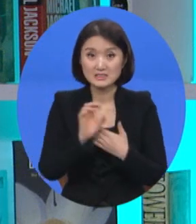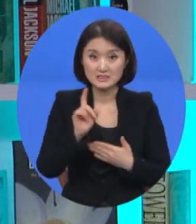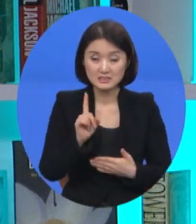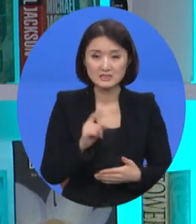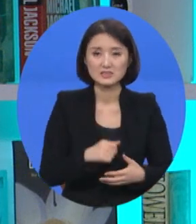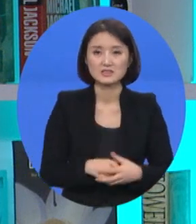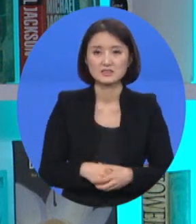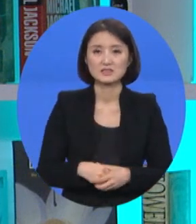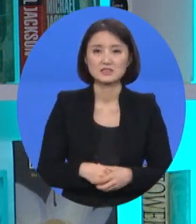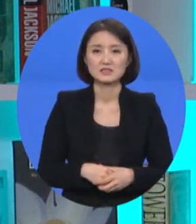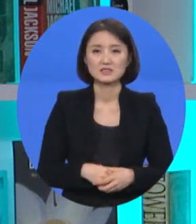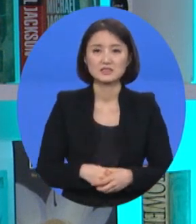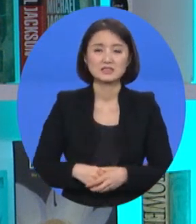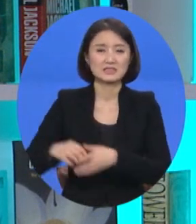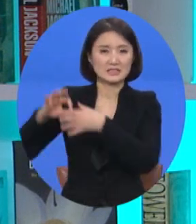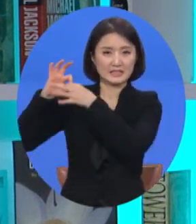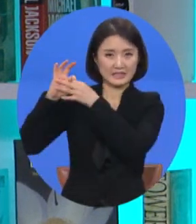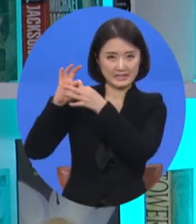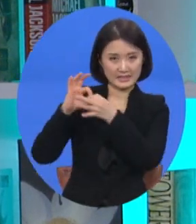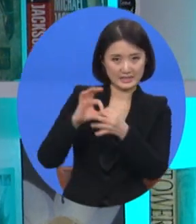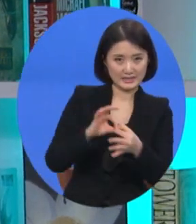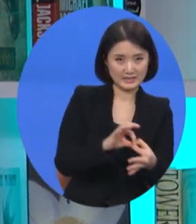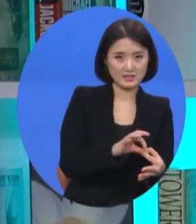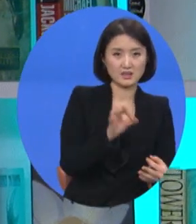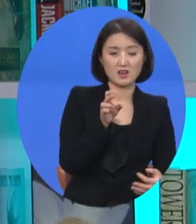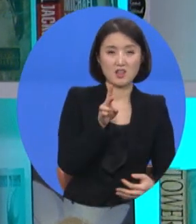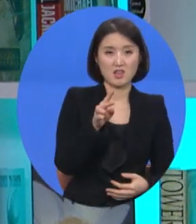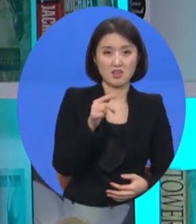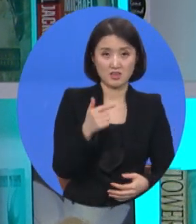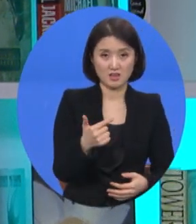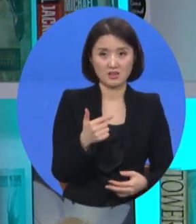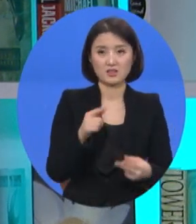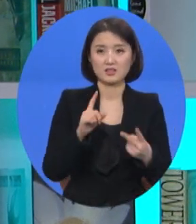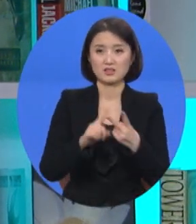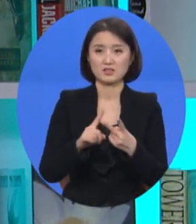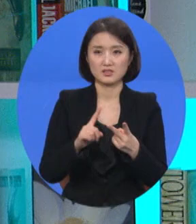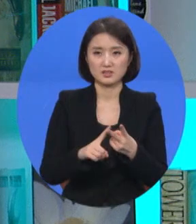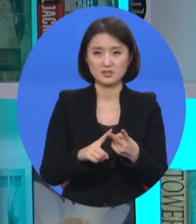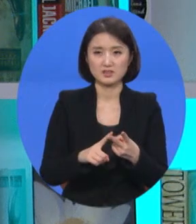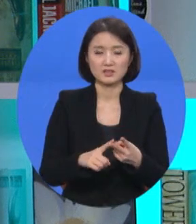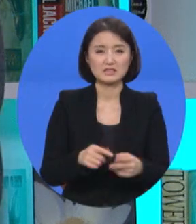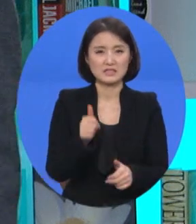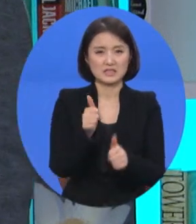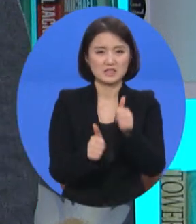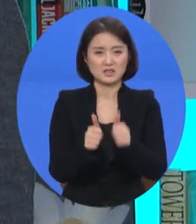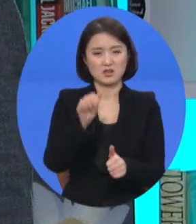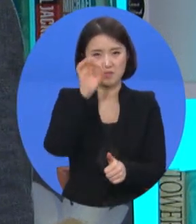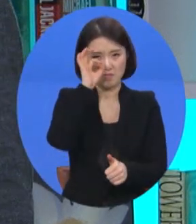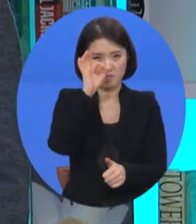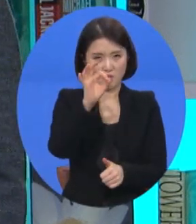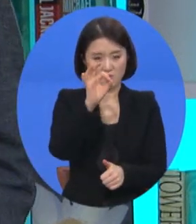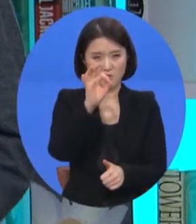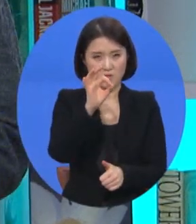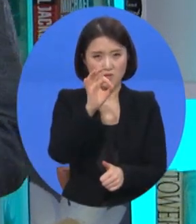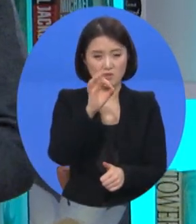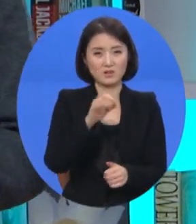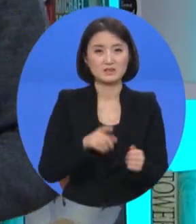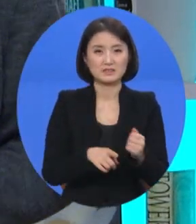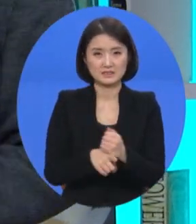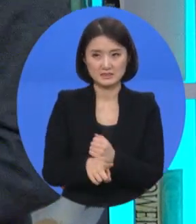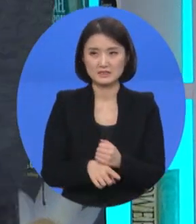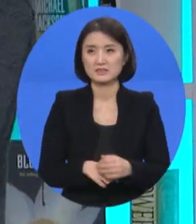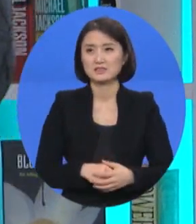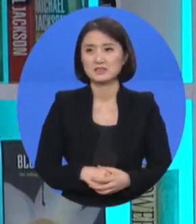연이어서 할 때 이연자 와 과거보다 할 때 이과 짜 영과 가 됩니다 자